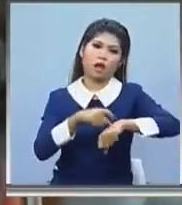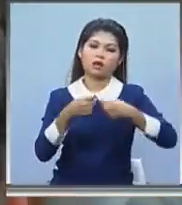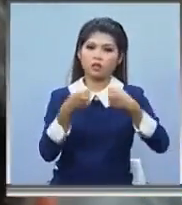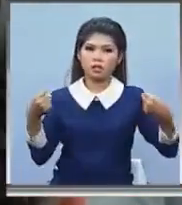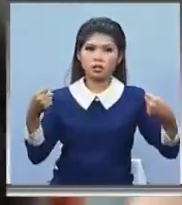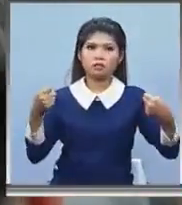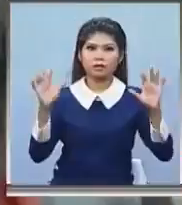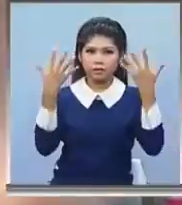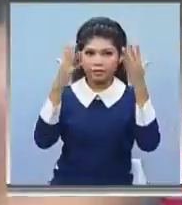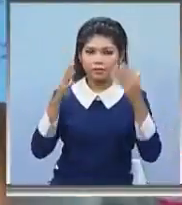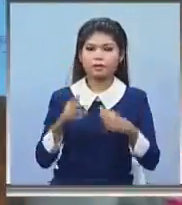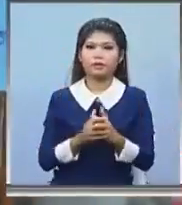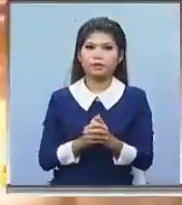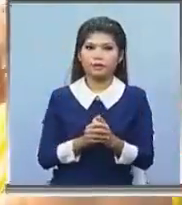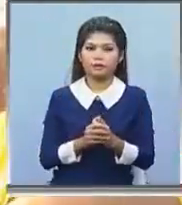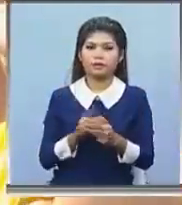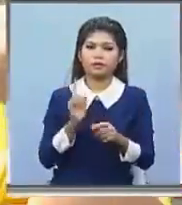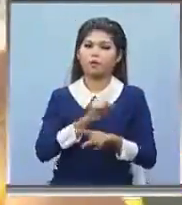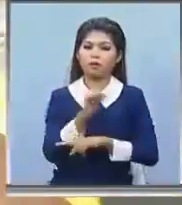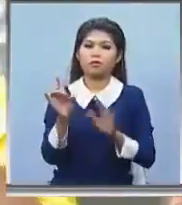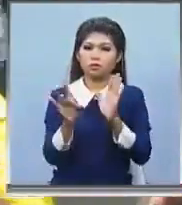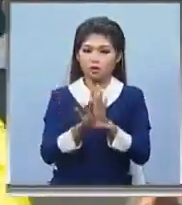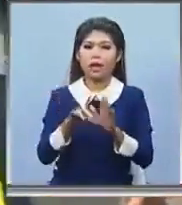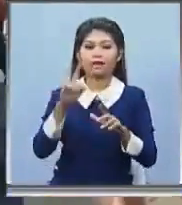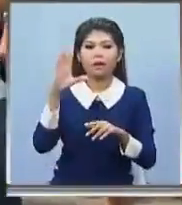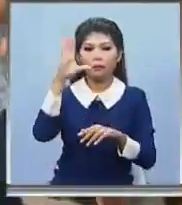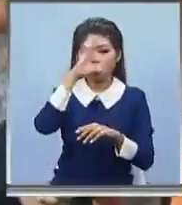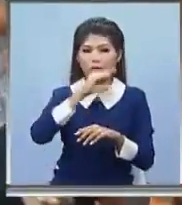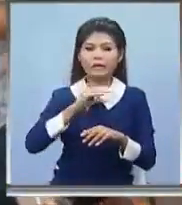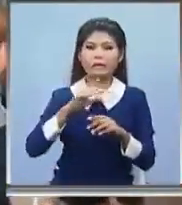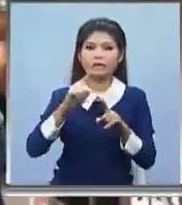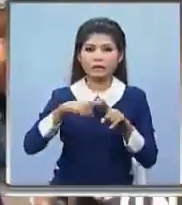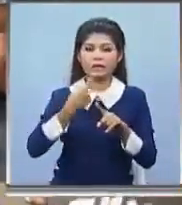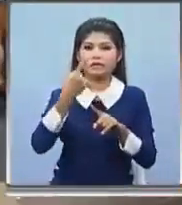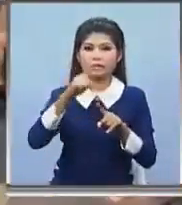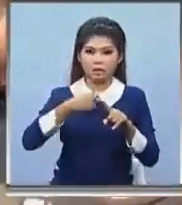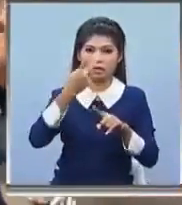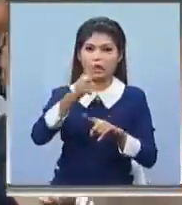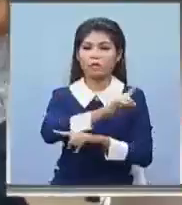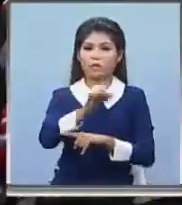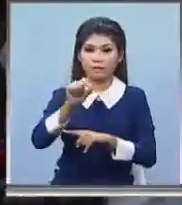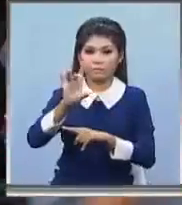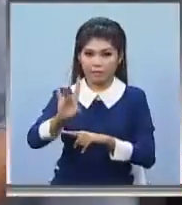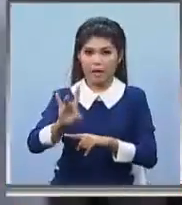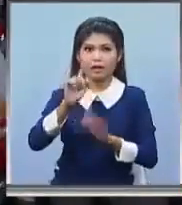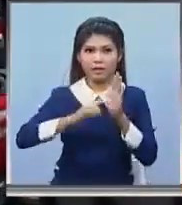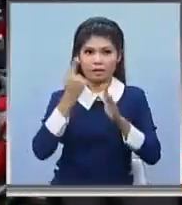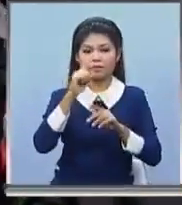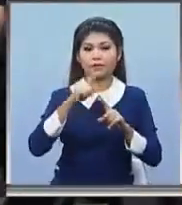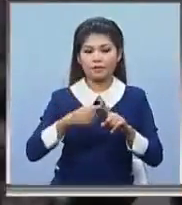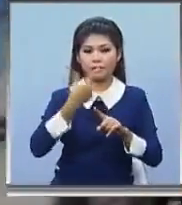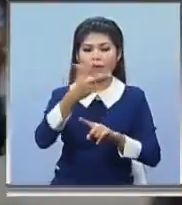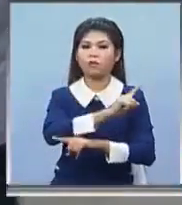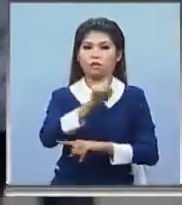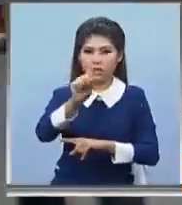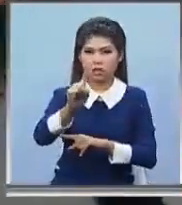นออกไปจากเส้นตายวันสุดท้ายคือคืนวันเสาร์ที่28กุมภาพันธ์และตั้งแต่วันที่1มีนาคมกทม.จะเดินหน้าจั